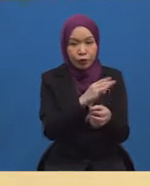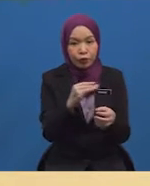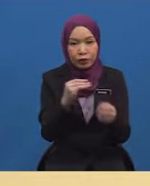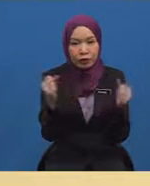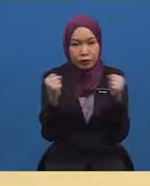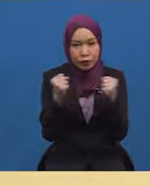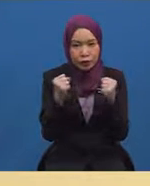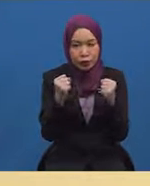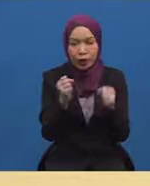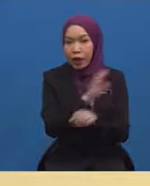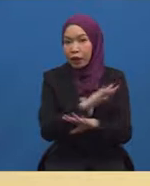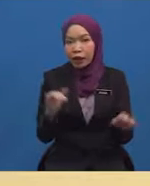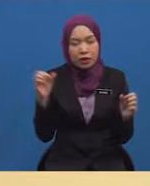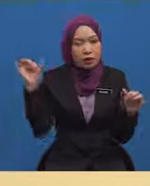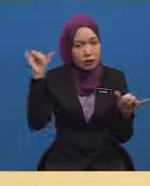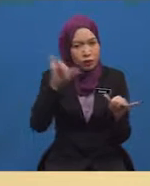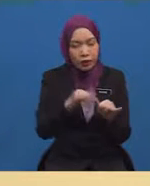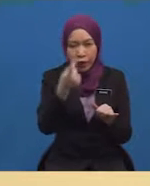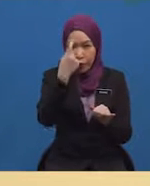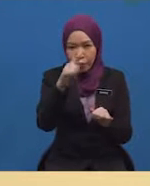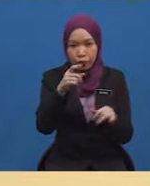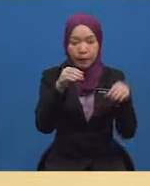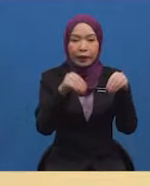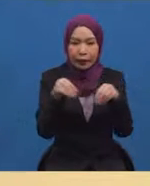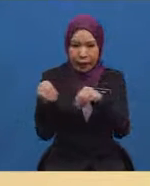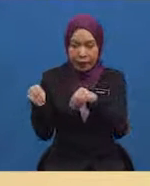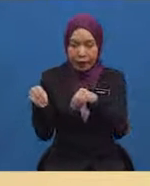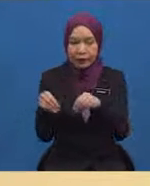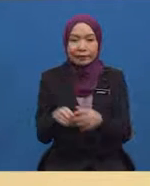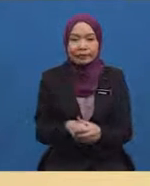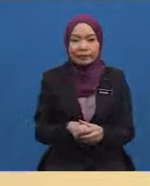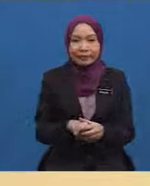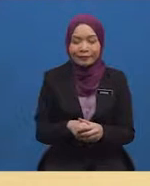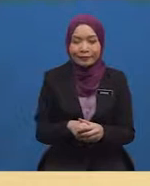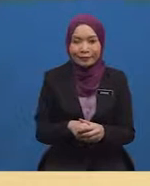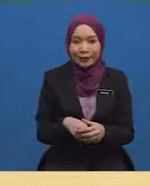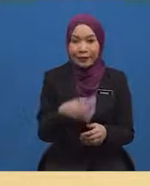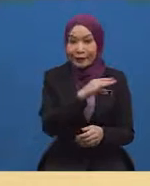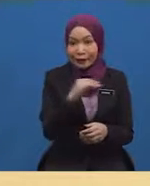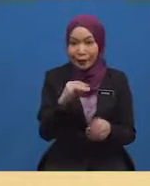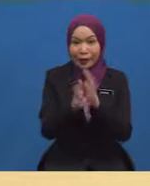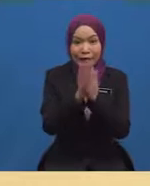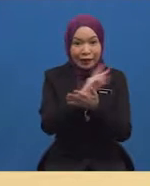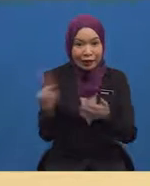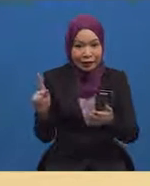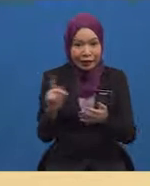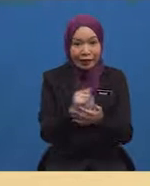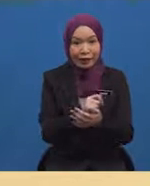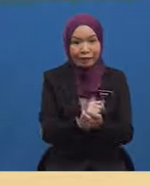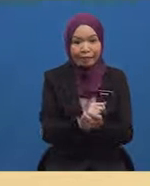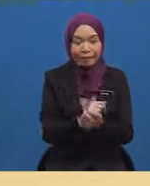tundra tidak sesuai untuk kegiatan pertanian. Ini adalah di antara sebab mengapa kawasan-kawasan